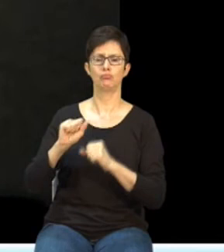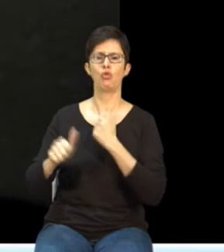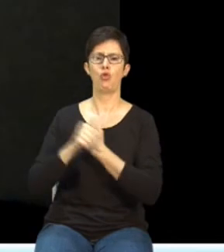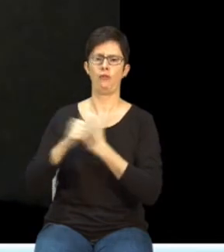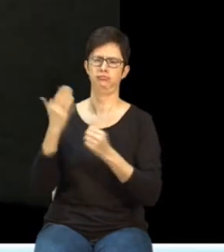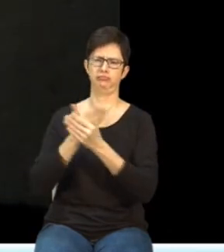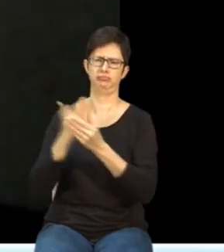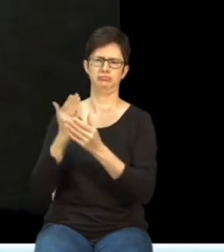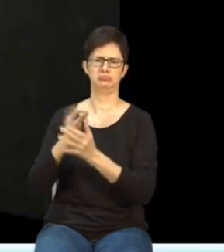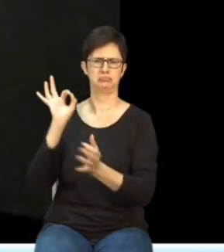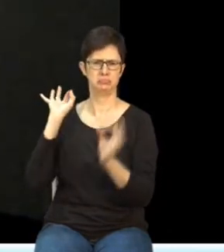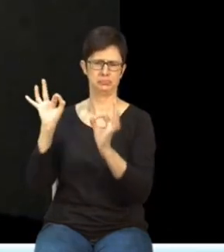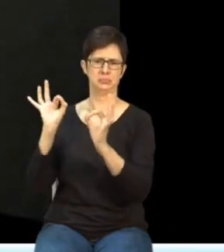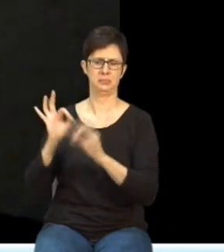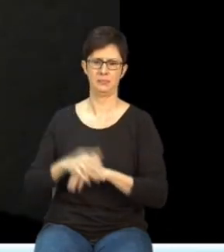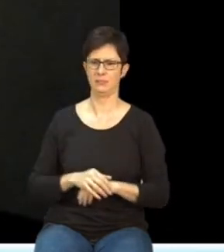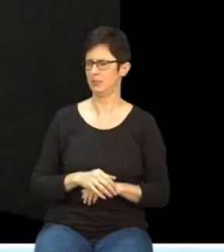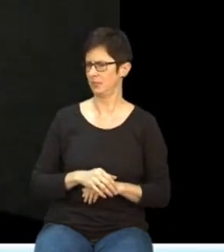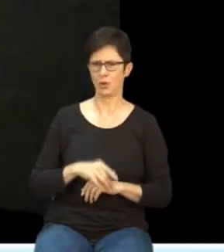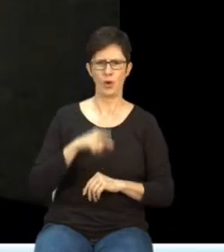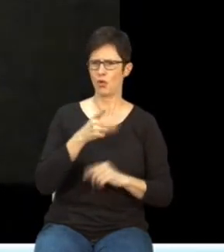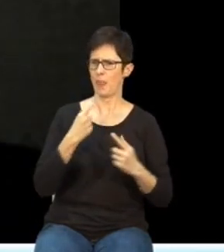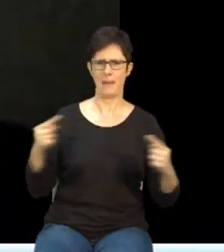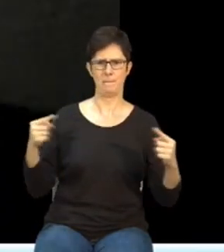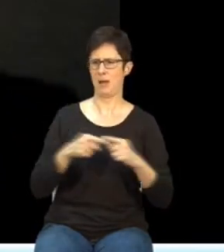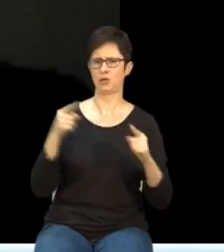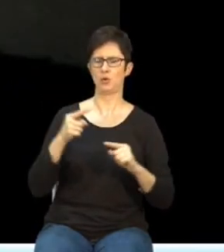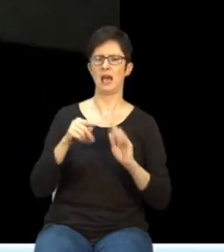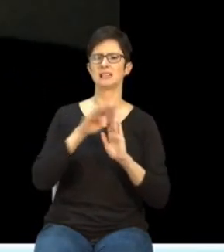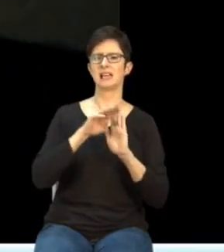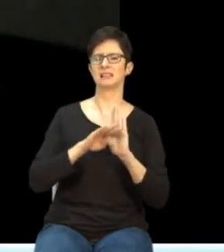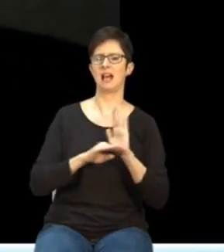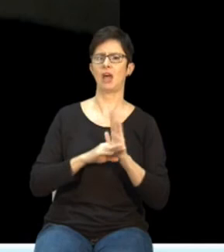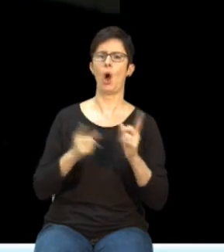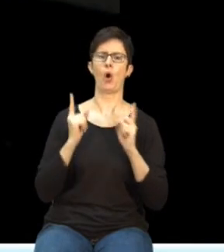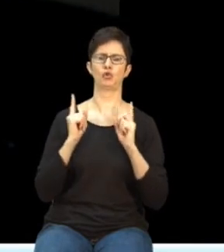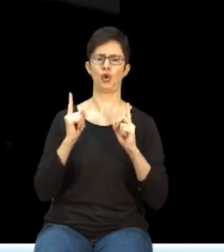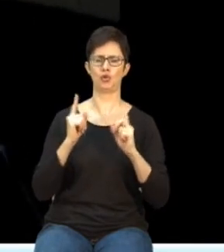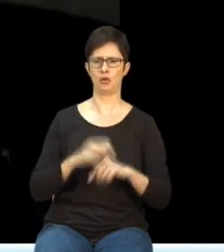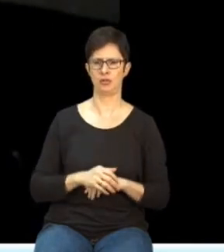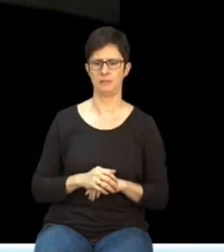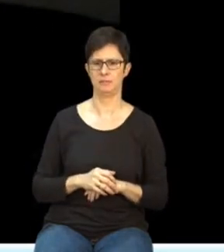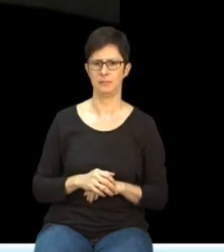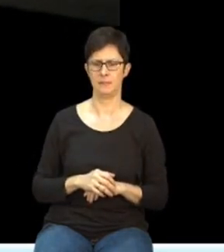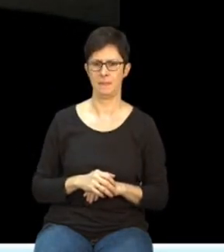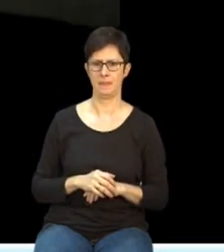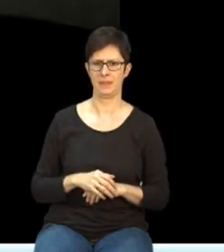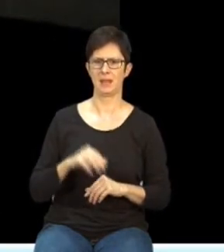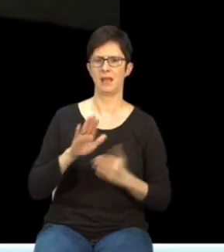to niezgodne z zasadą ostrożności ja nie będę się tutaj powoływał na ten nadużywany przykład